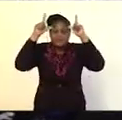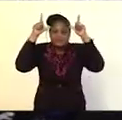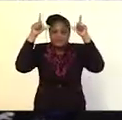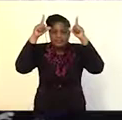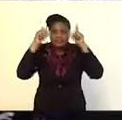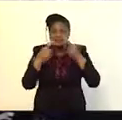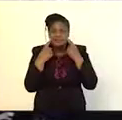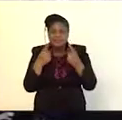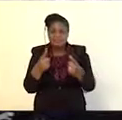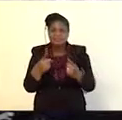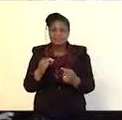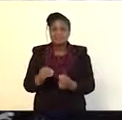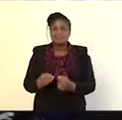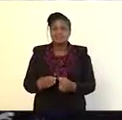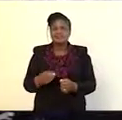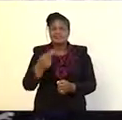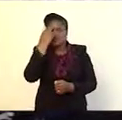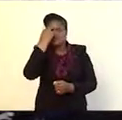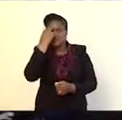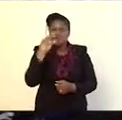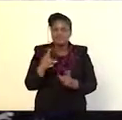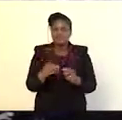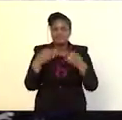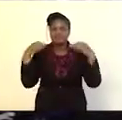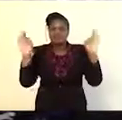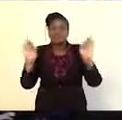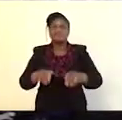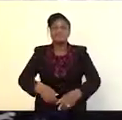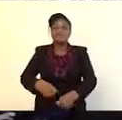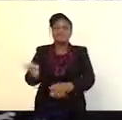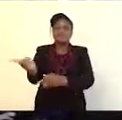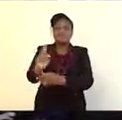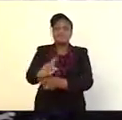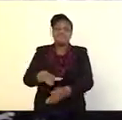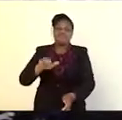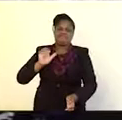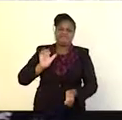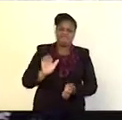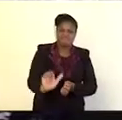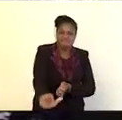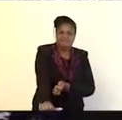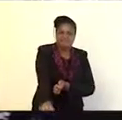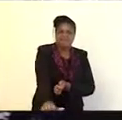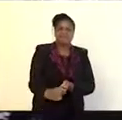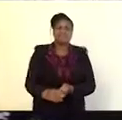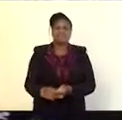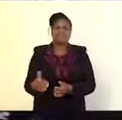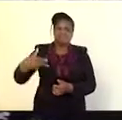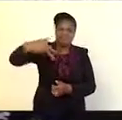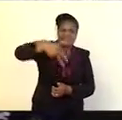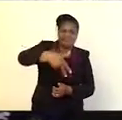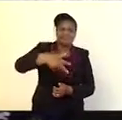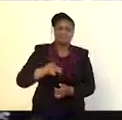kuti kana vanhu vakaona kuti hakuna mapurisa, hakuna ari kundiona, vamwe vanobva vatodaidzira kuti isa gumbo mugaroni repeturu, paiswa